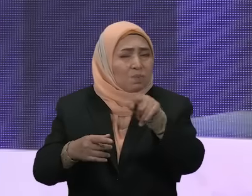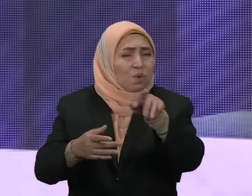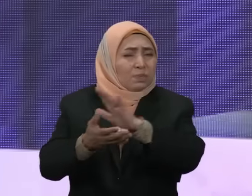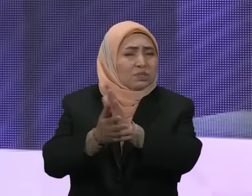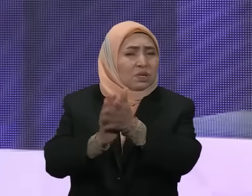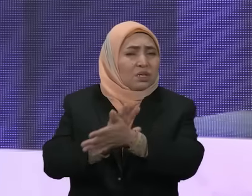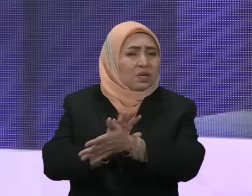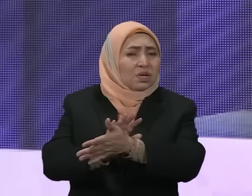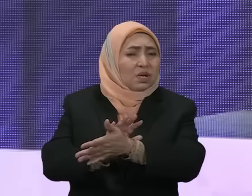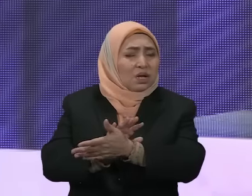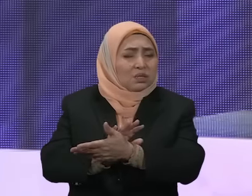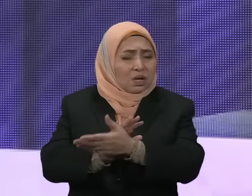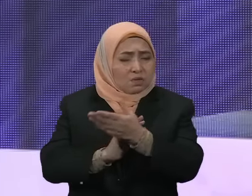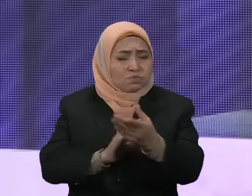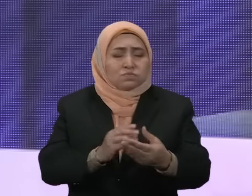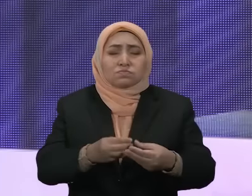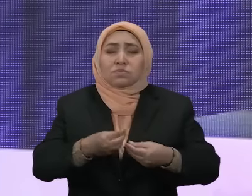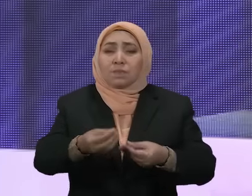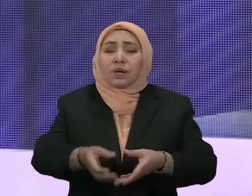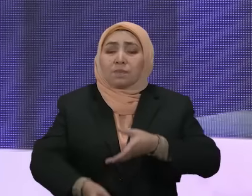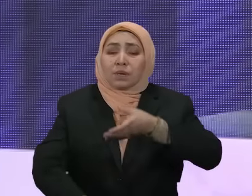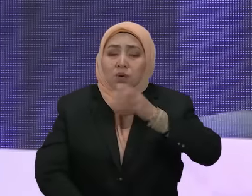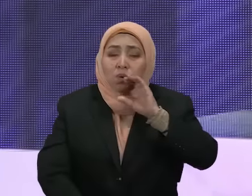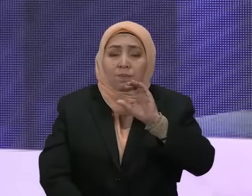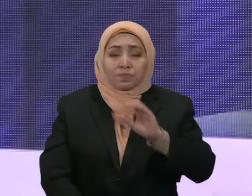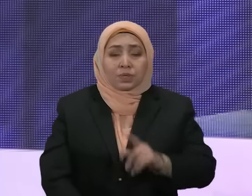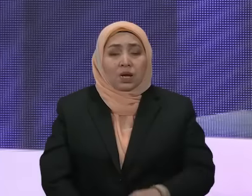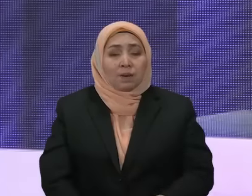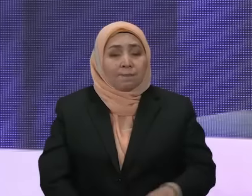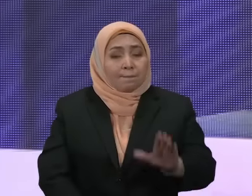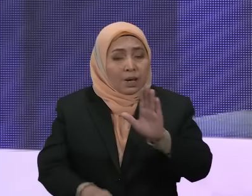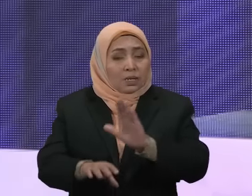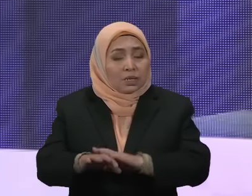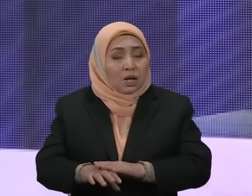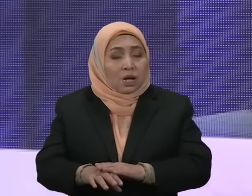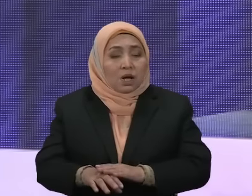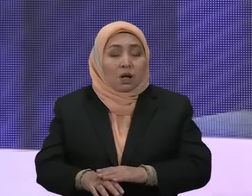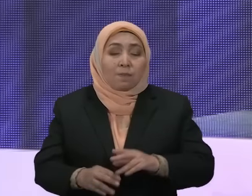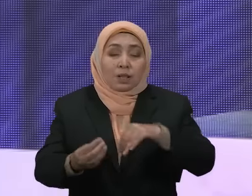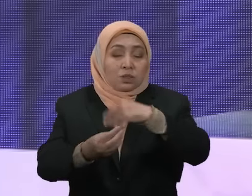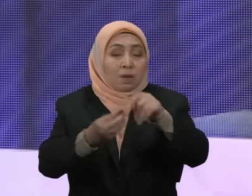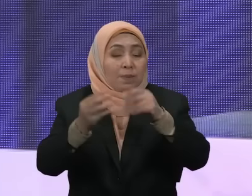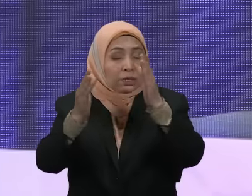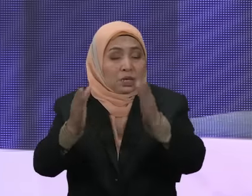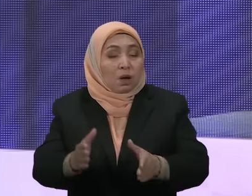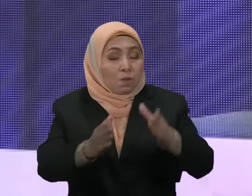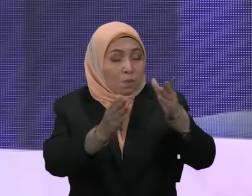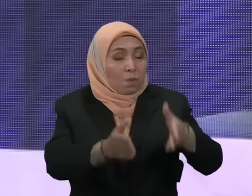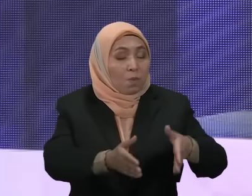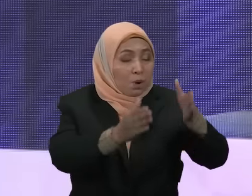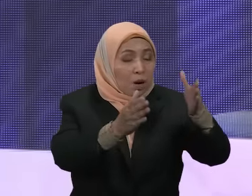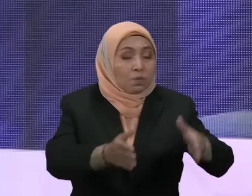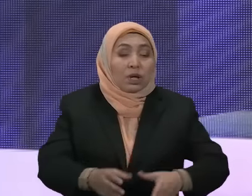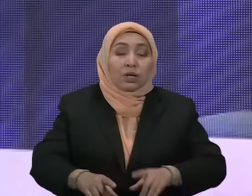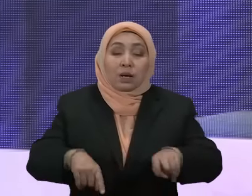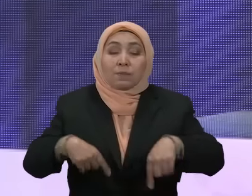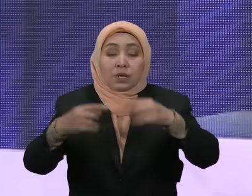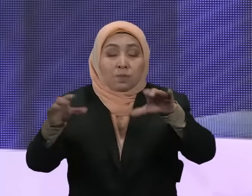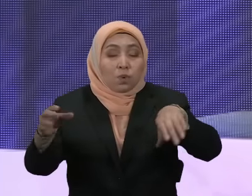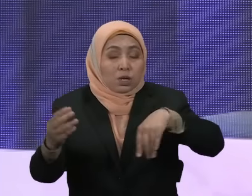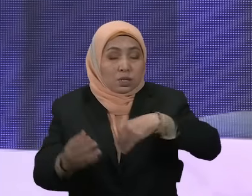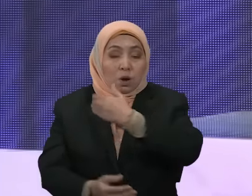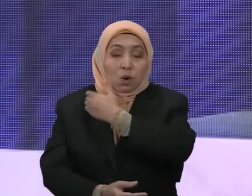menjadikan siqayah itu memberi minum Ustaz ya, memberi minum kepada para hujjaj dan juga mereka yang menunaikan